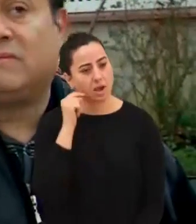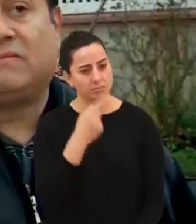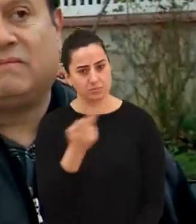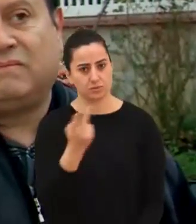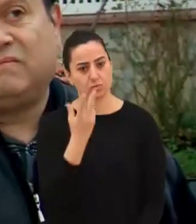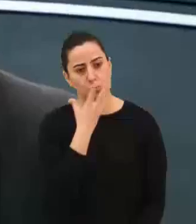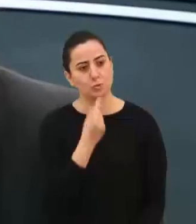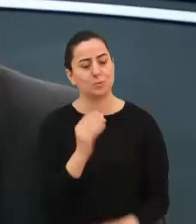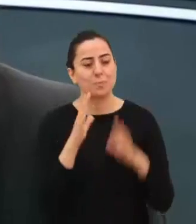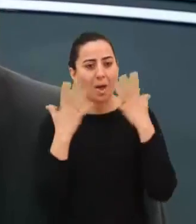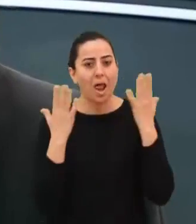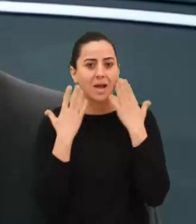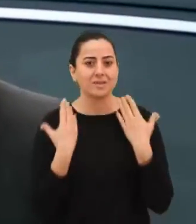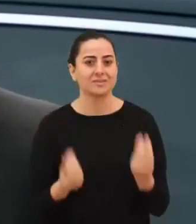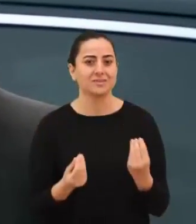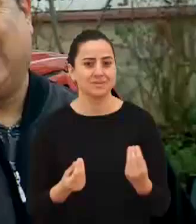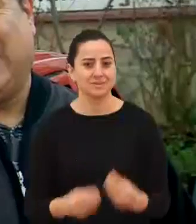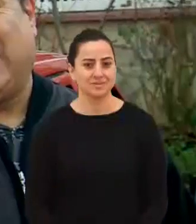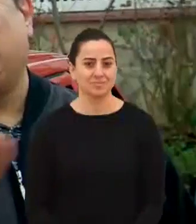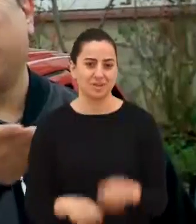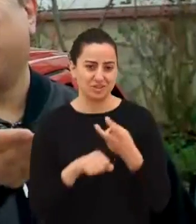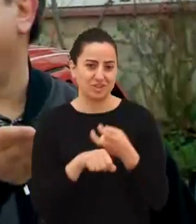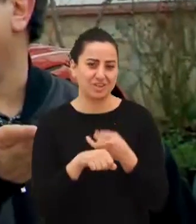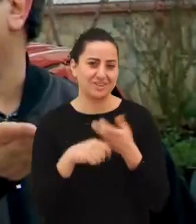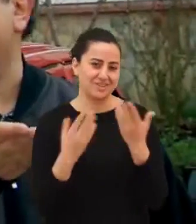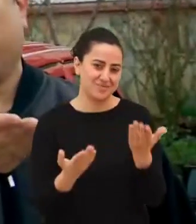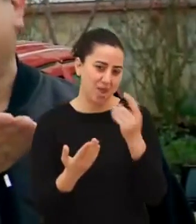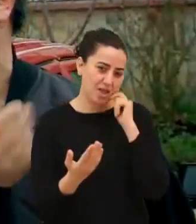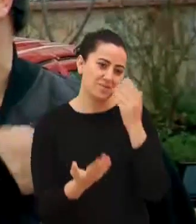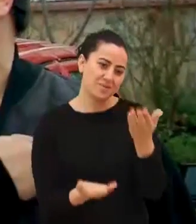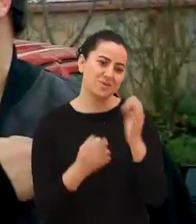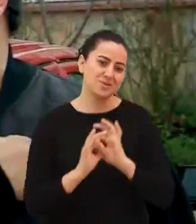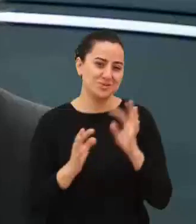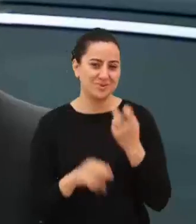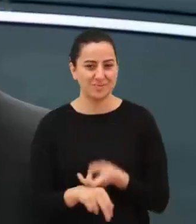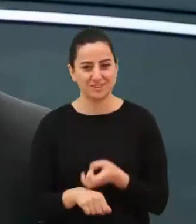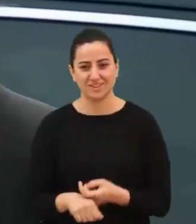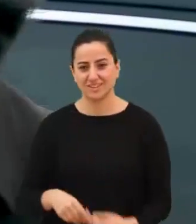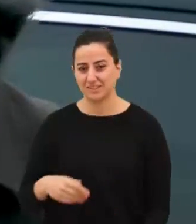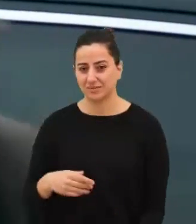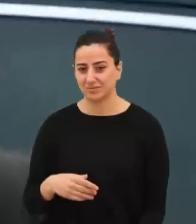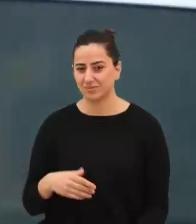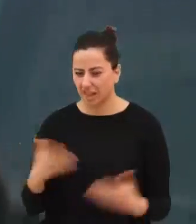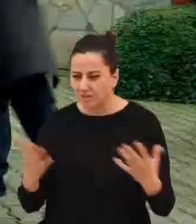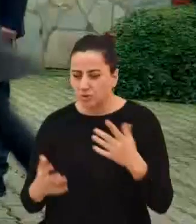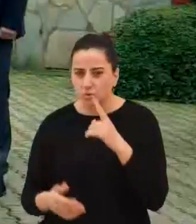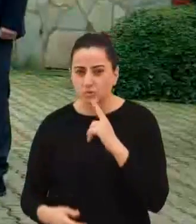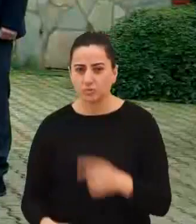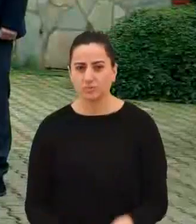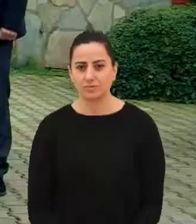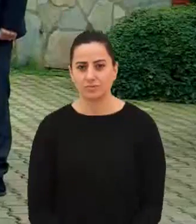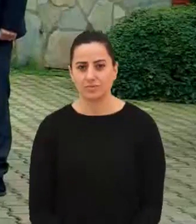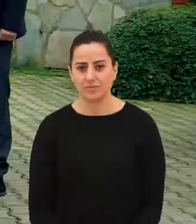beyefendilere. Pırıl pırıl insanlar, pırlanta gibiler maşallah. Hele beyefendi, hele beyefendi. Ya lan!